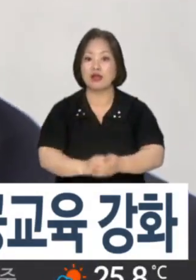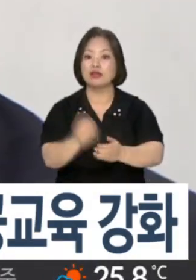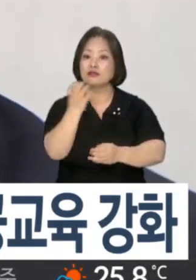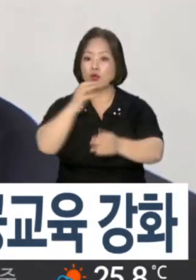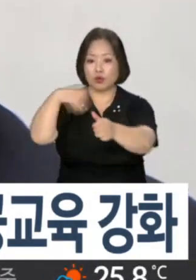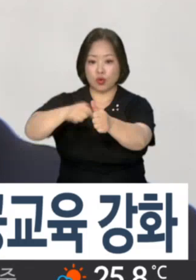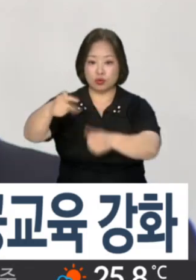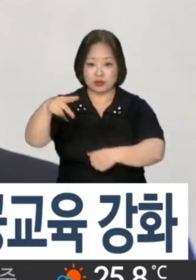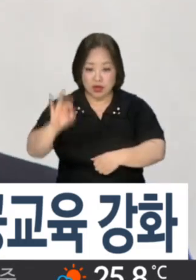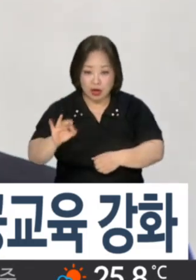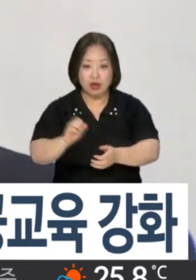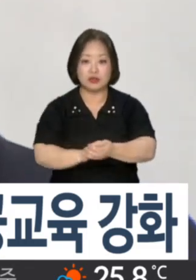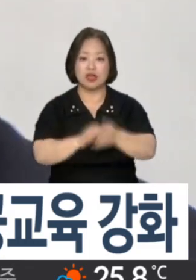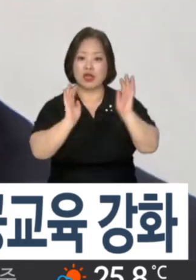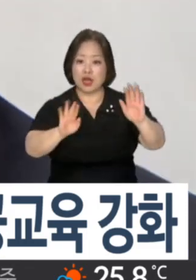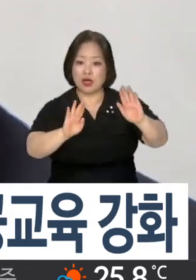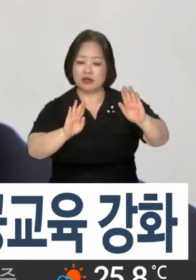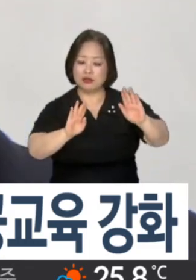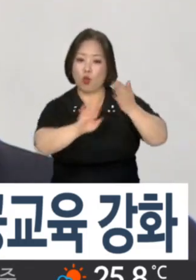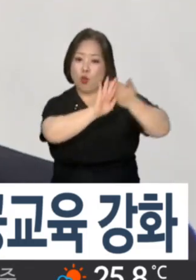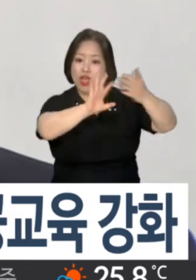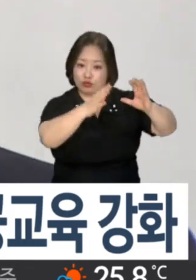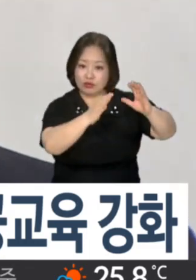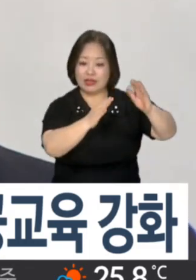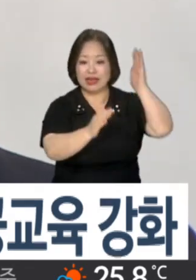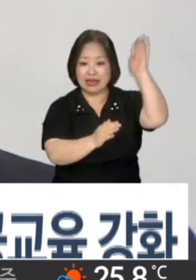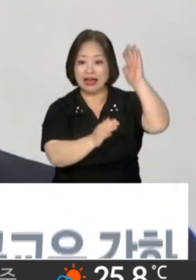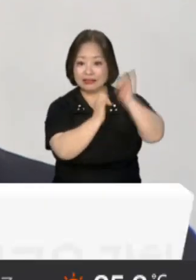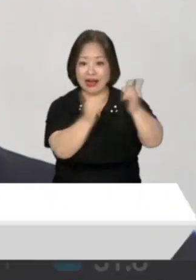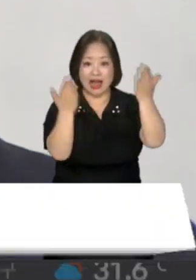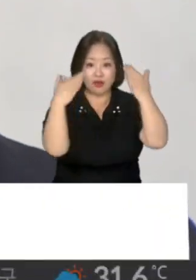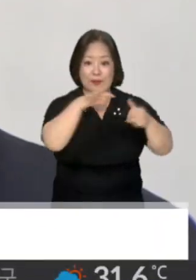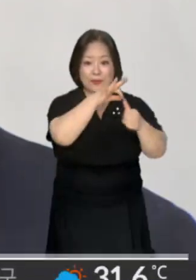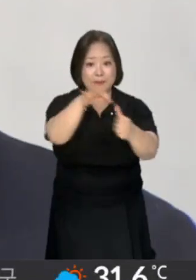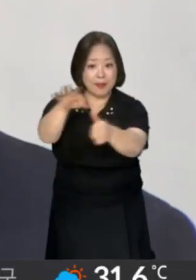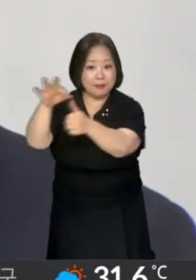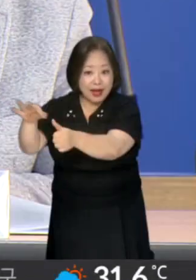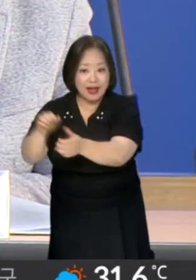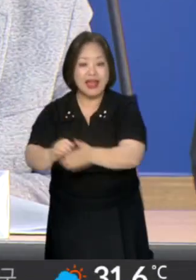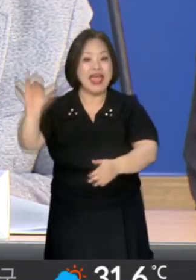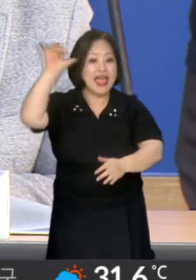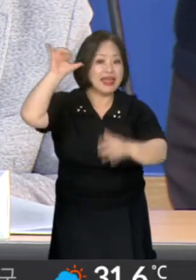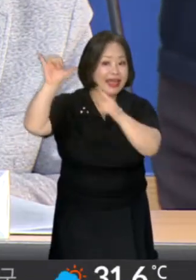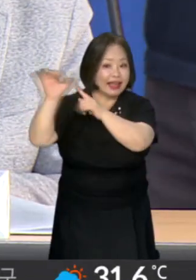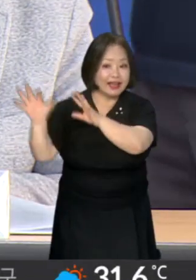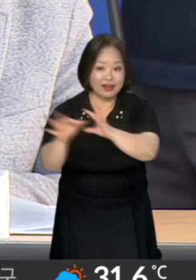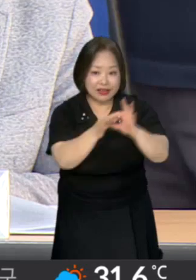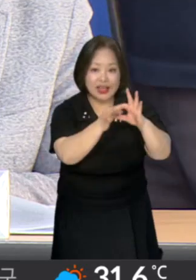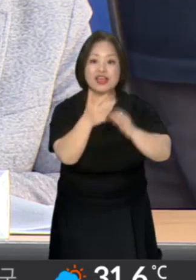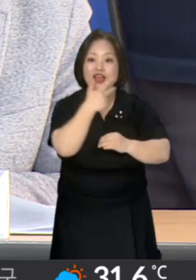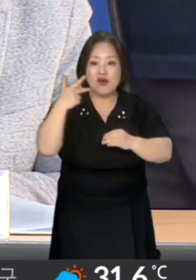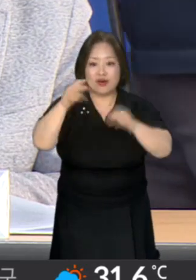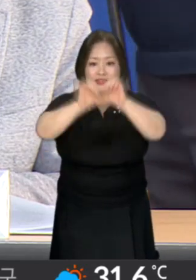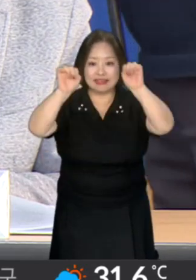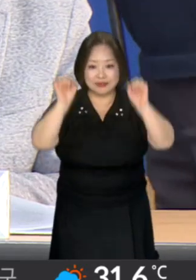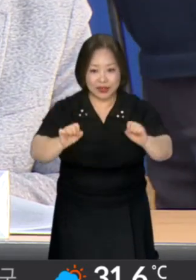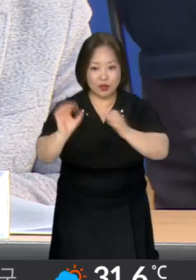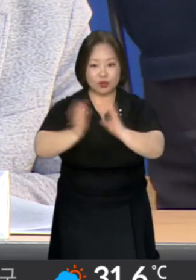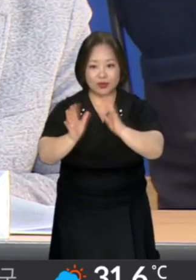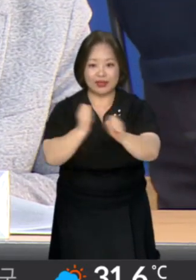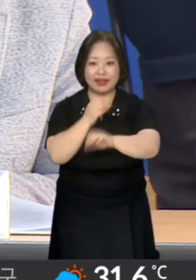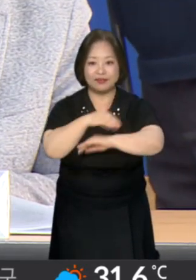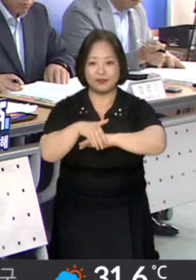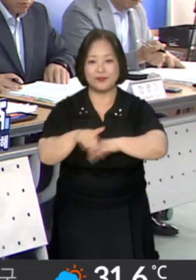서울교육청은 원어민 보조교사를 학교당 한 명씩 추가 배치하고 AI 기반 영어학습 시스템 개발 또 논의할